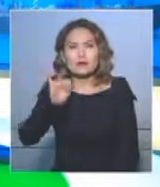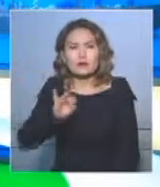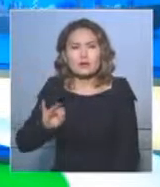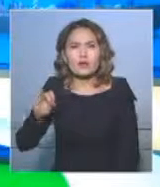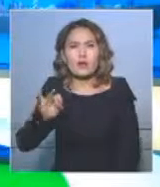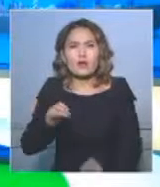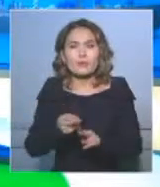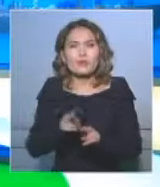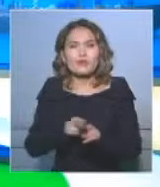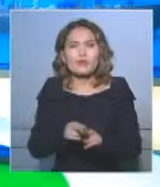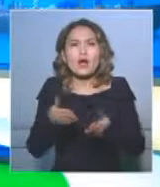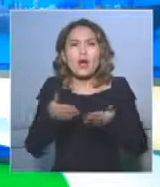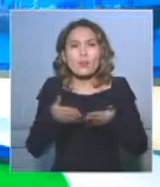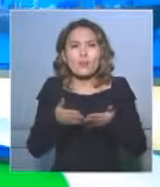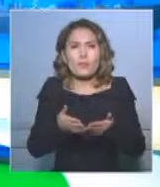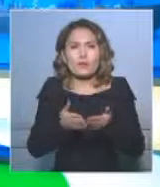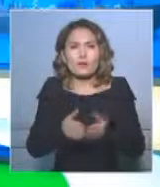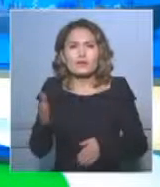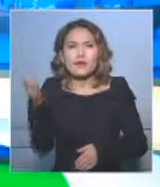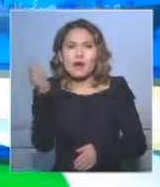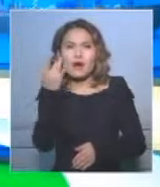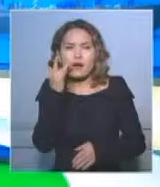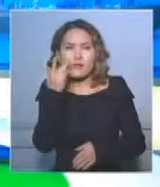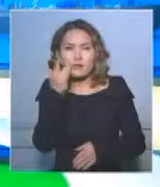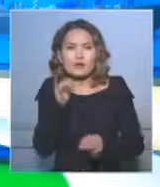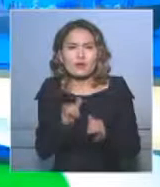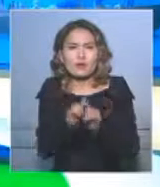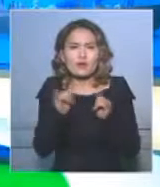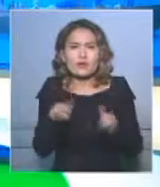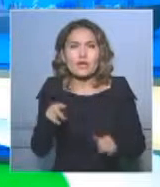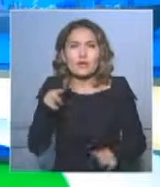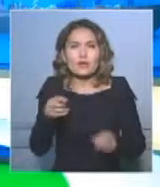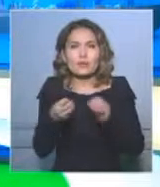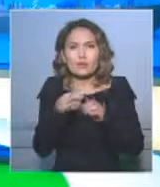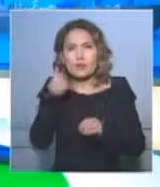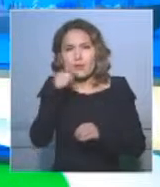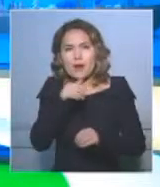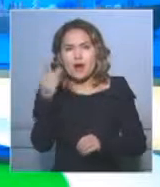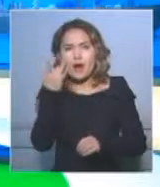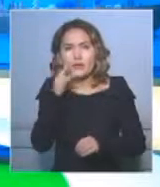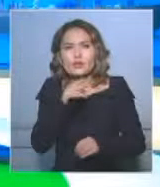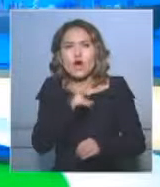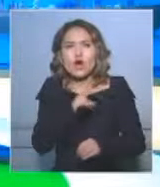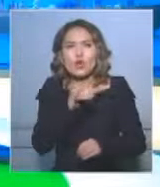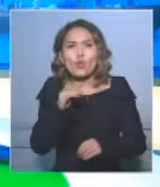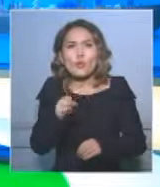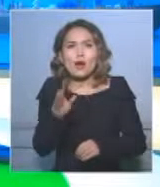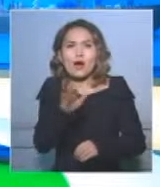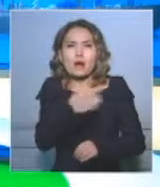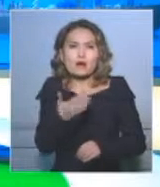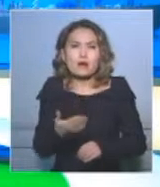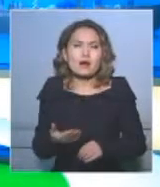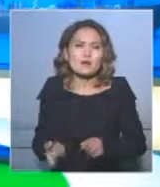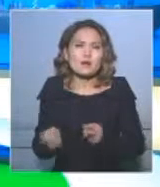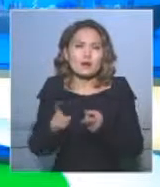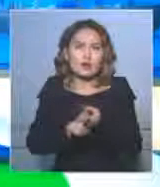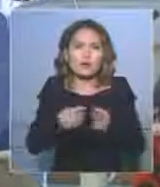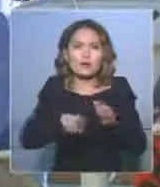Хемингуэй порты бүгінде америкалық қайыққа лық толы. Себебі мұнда 2014 жылы АқШ пен Куба арасындағы қатынасы жақсарғаннан